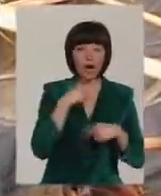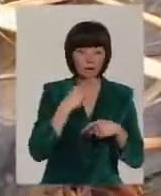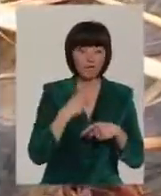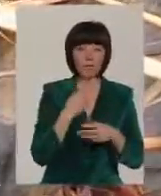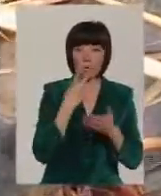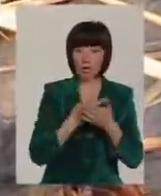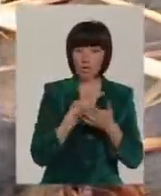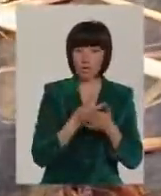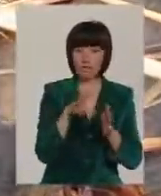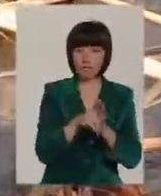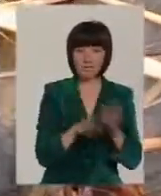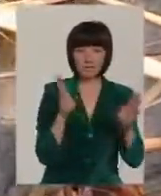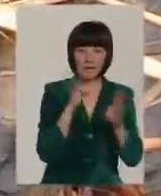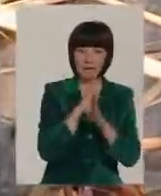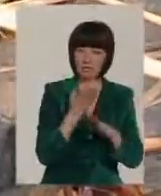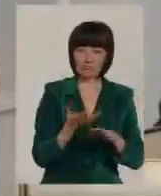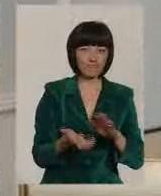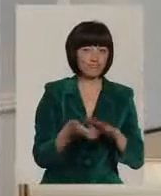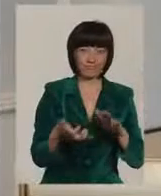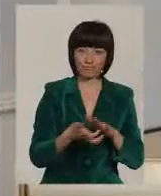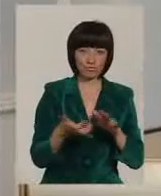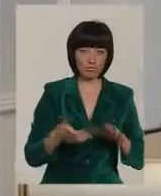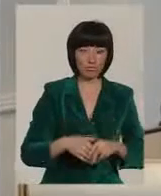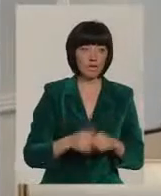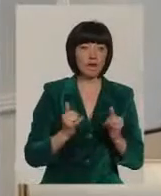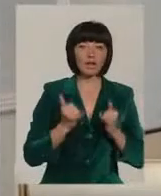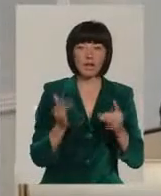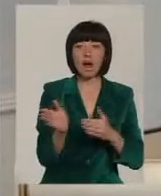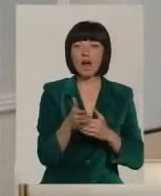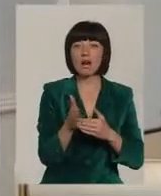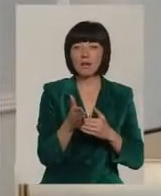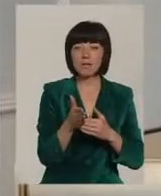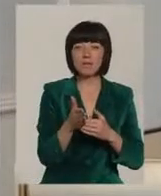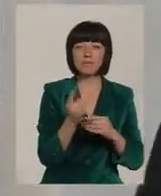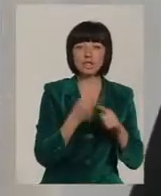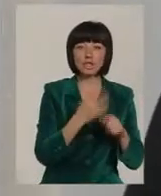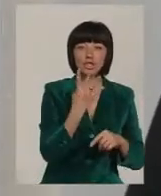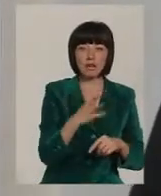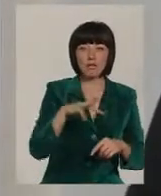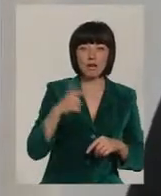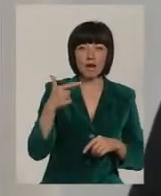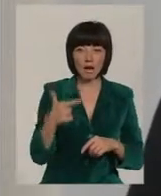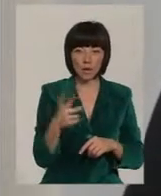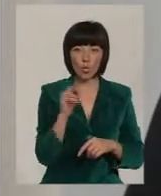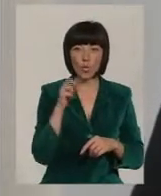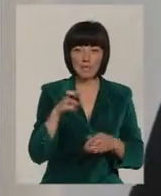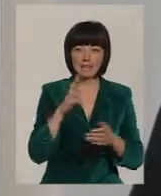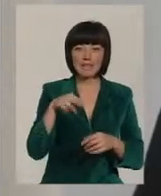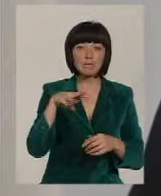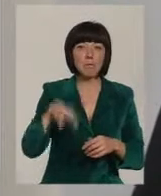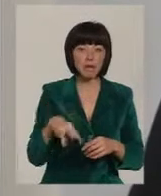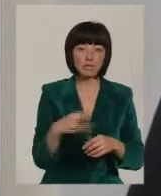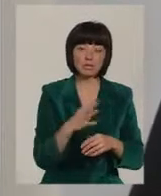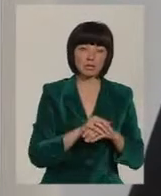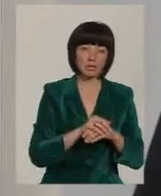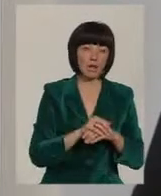показники вмісту кисню тут критичні. Для риби критичний вміст кисню – це 4 мг на дециметр кубічний, тобто 4 мг